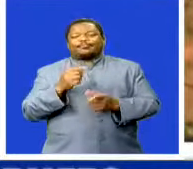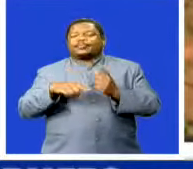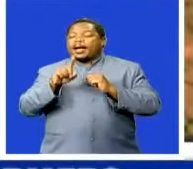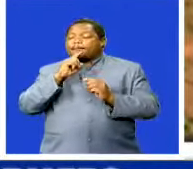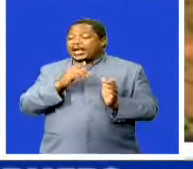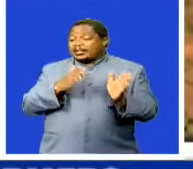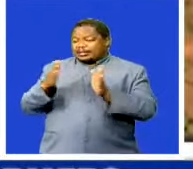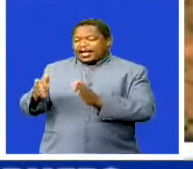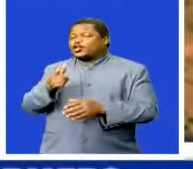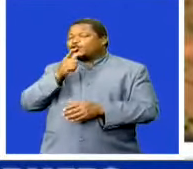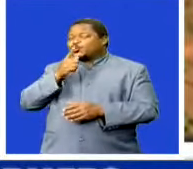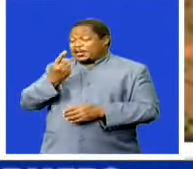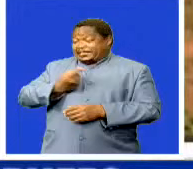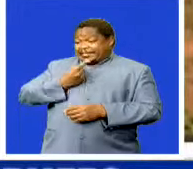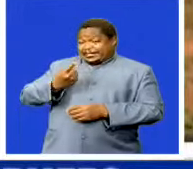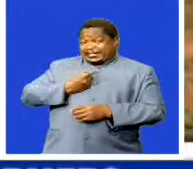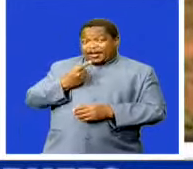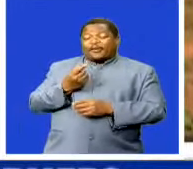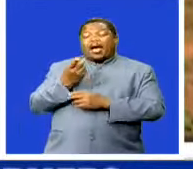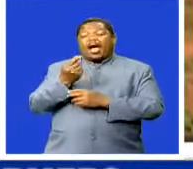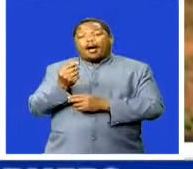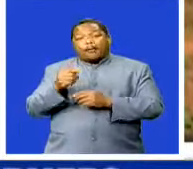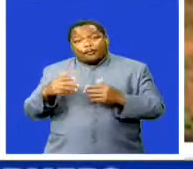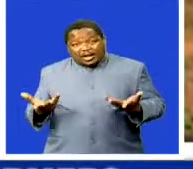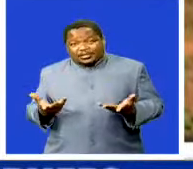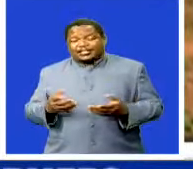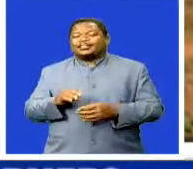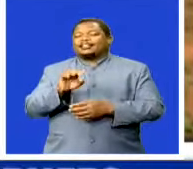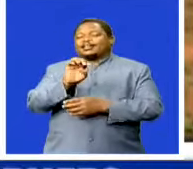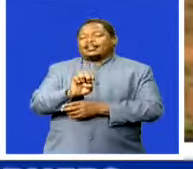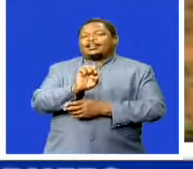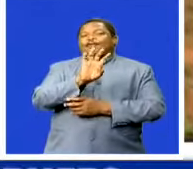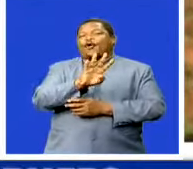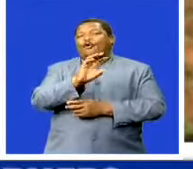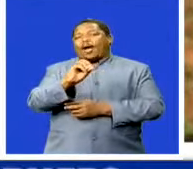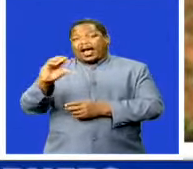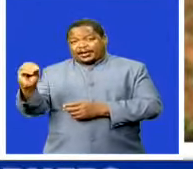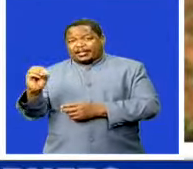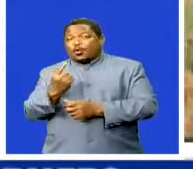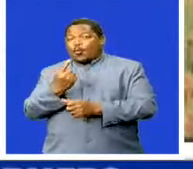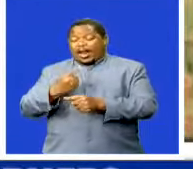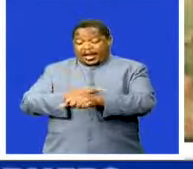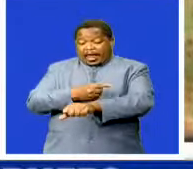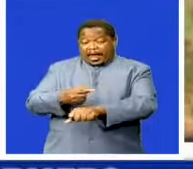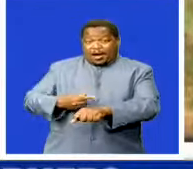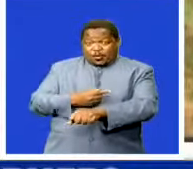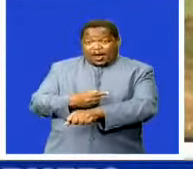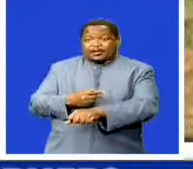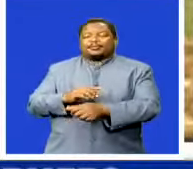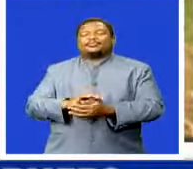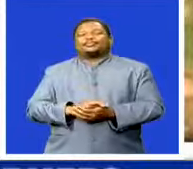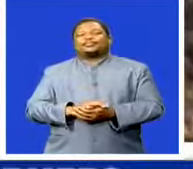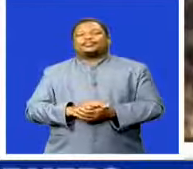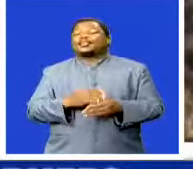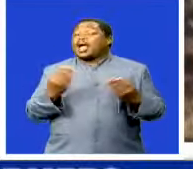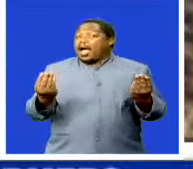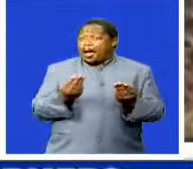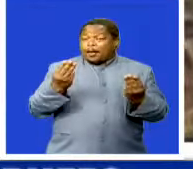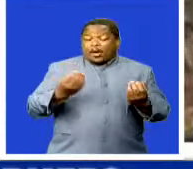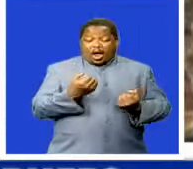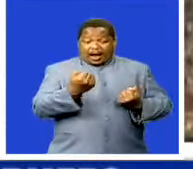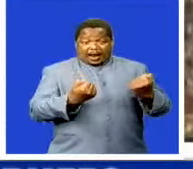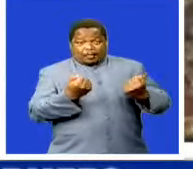400 emalangeni le hour Banikati beti kulumba letingekho ngaphansi kohlelo lwahulumende lwekulima